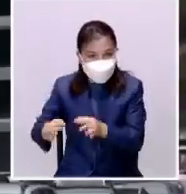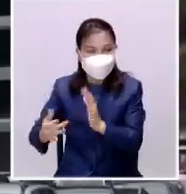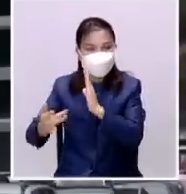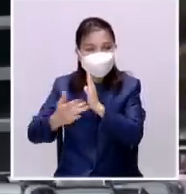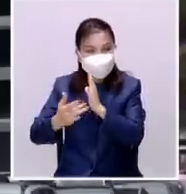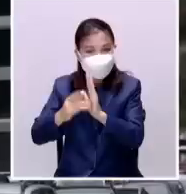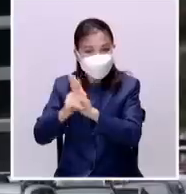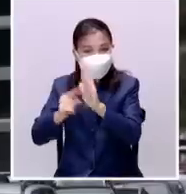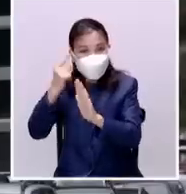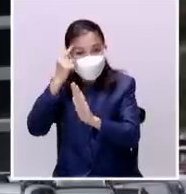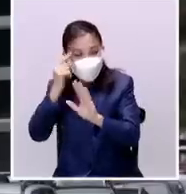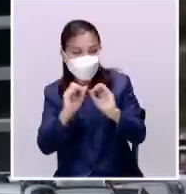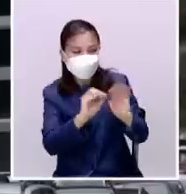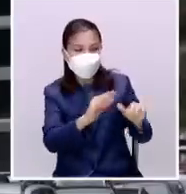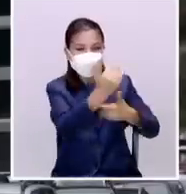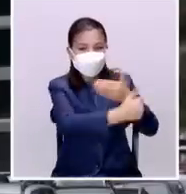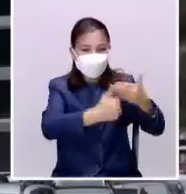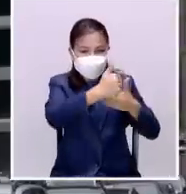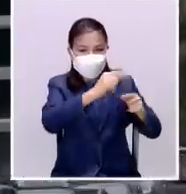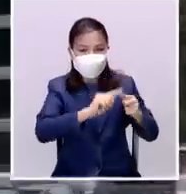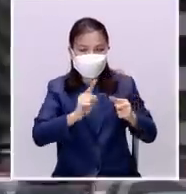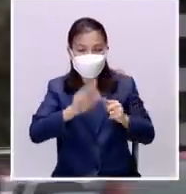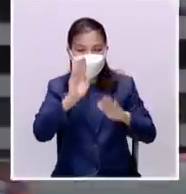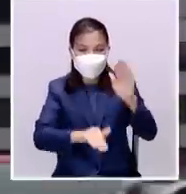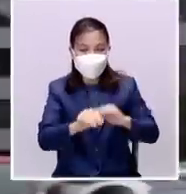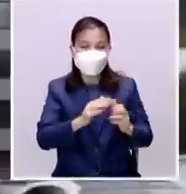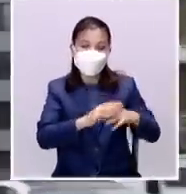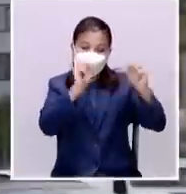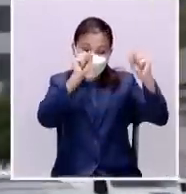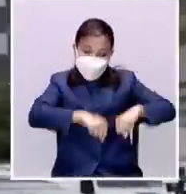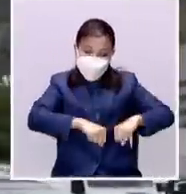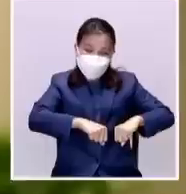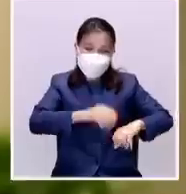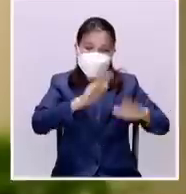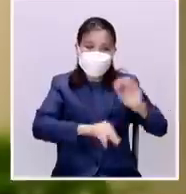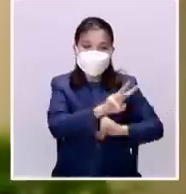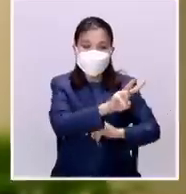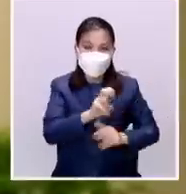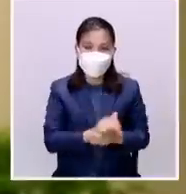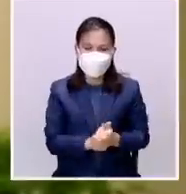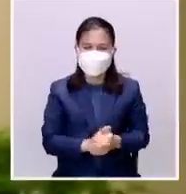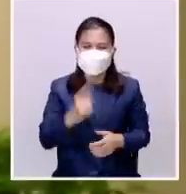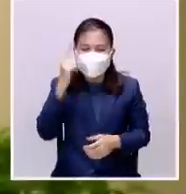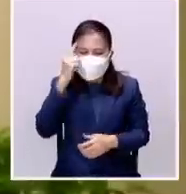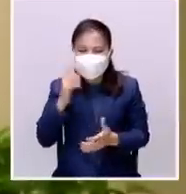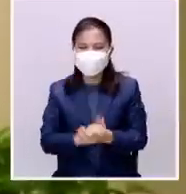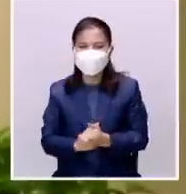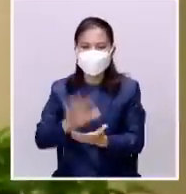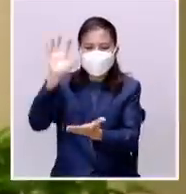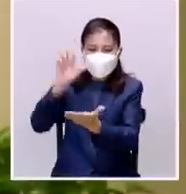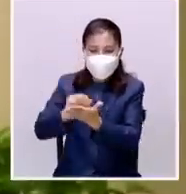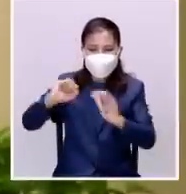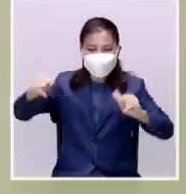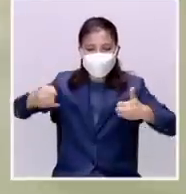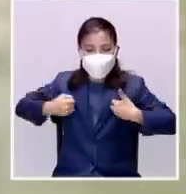ความรู้ในการผลิตวัคซีนให้กับชาติต่างๆอยู่แล้วกว่า200ข้อตกลงนะคะเพราะฉะนั้นไม่มีการจำเป็นที่จะต้องยกเว้นสิทธิบัตร